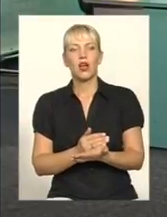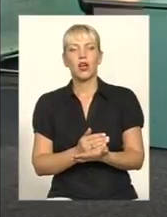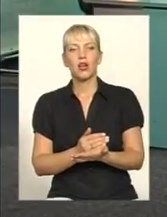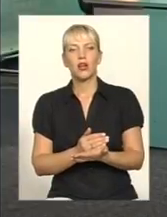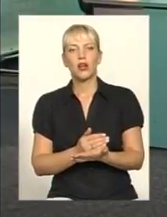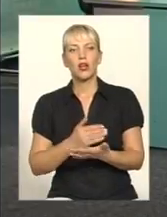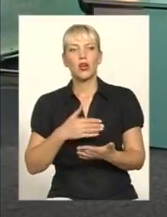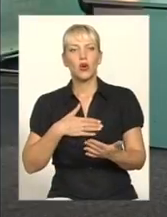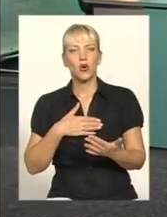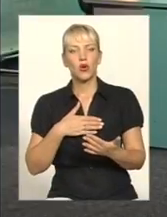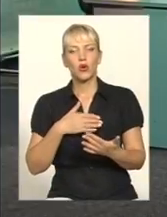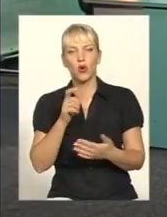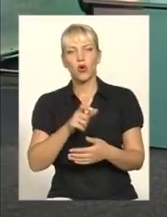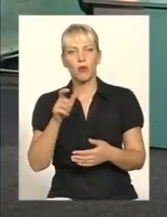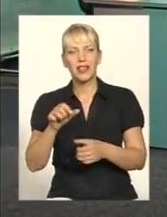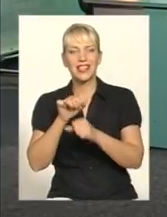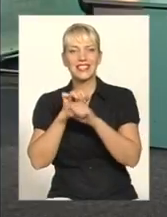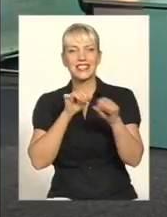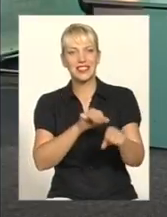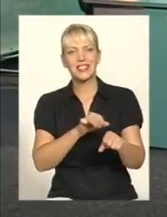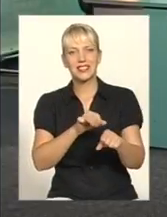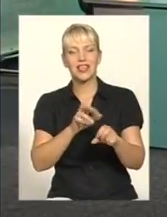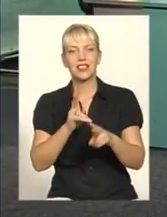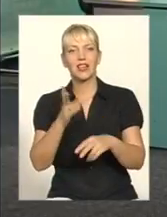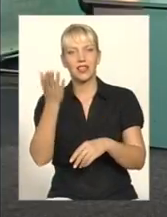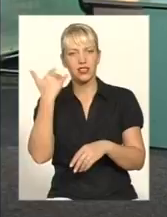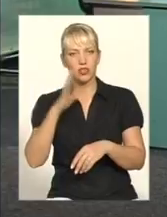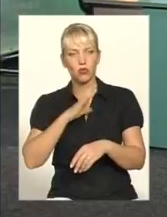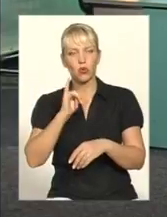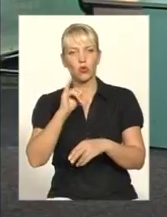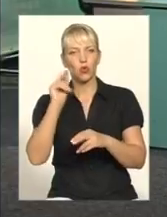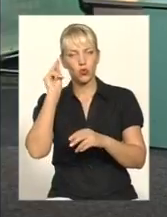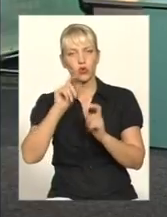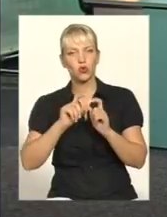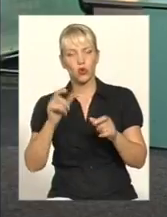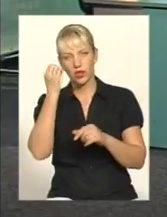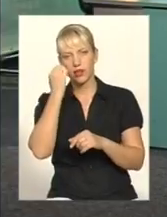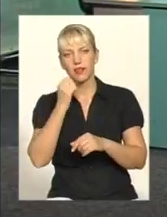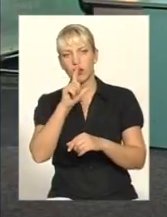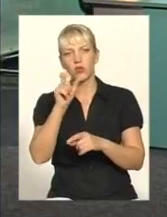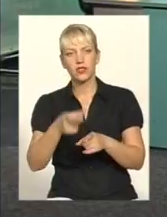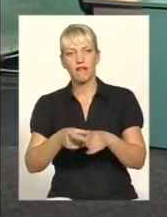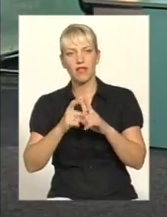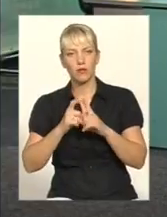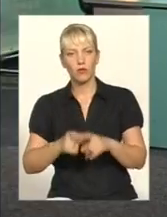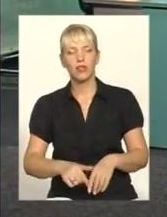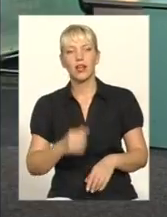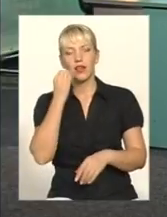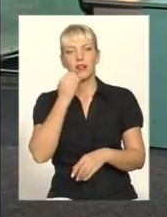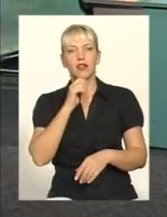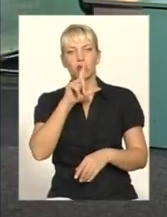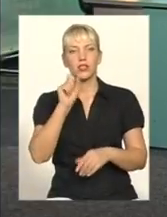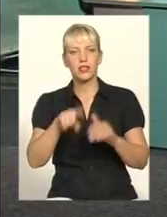громадянський захист, як раніше це було в цих школах? Дякую за відповідь. Дякую за